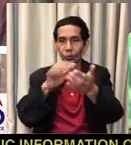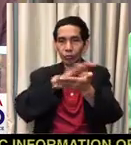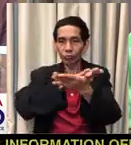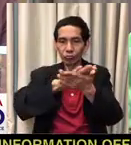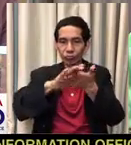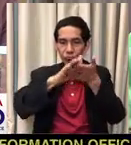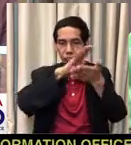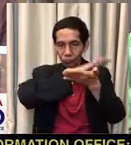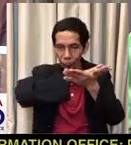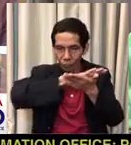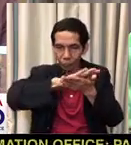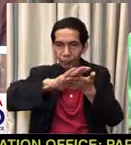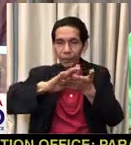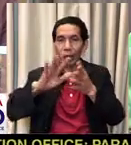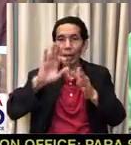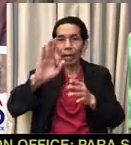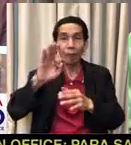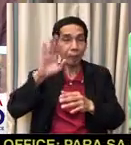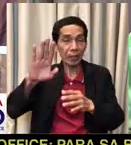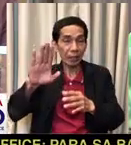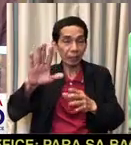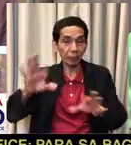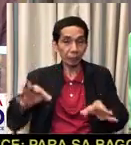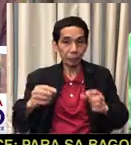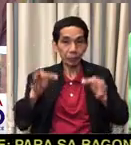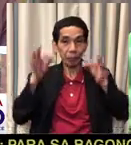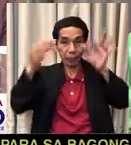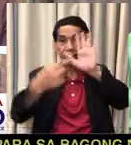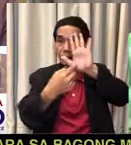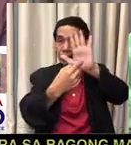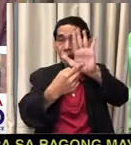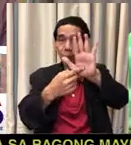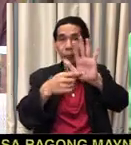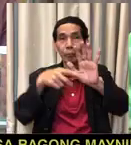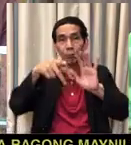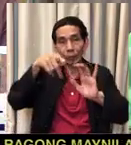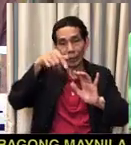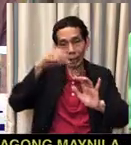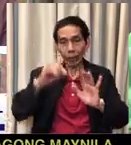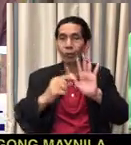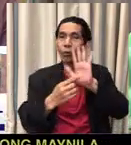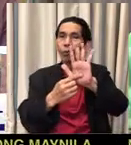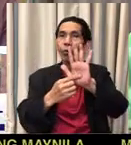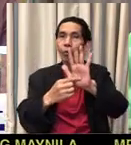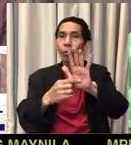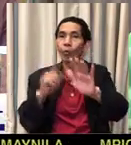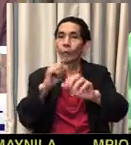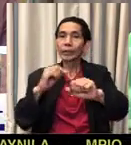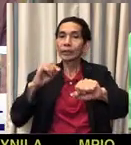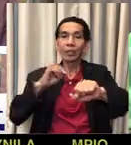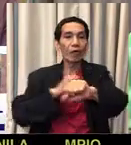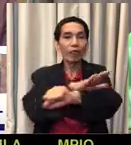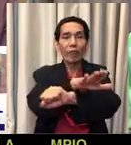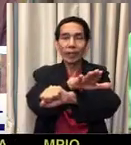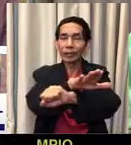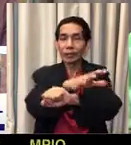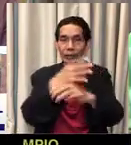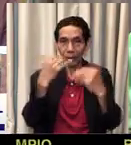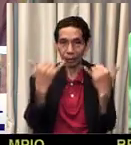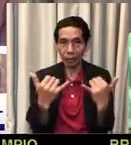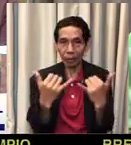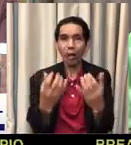namin sa aming Facebook account, saka sa Manila PIO. Oh, yung kailangan. Oh, ano naging epekto ate? Ito, magandang kwento. Ngayon